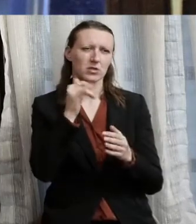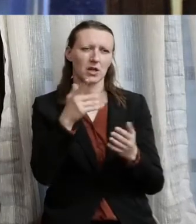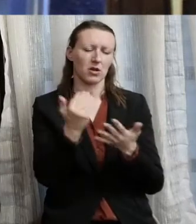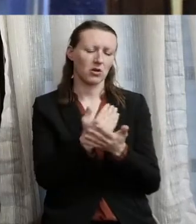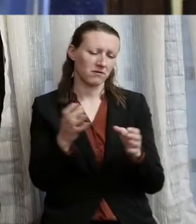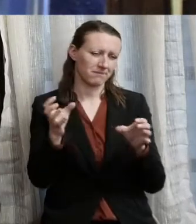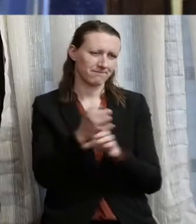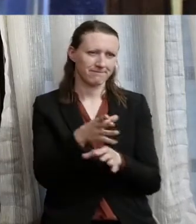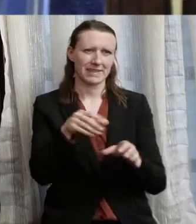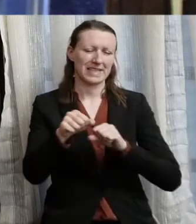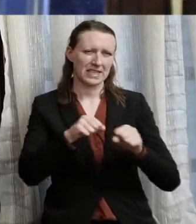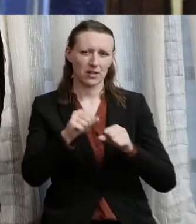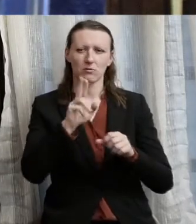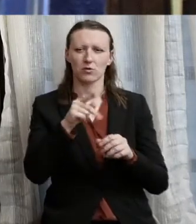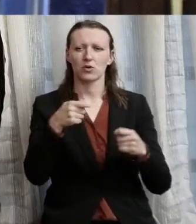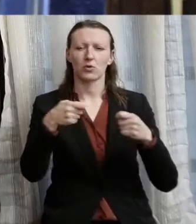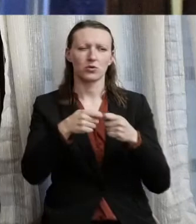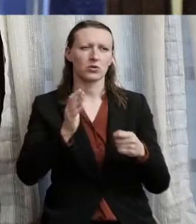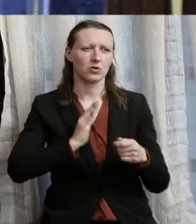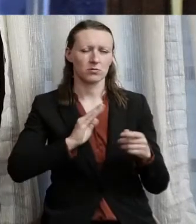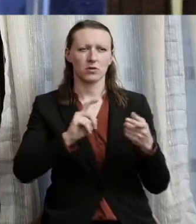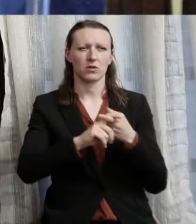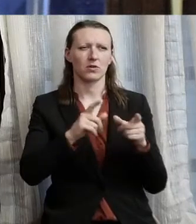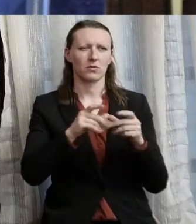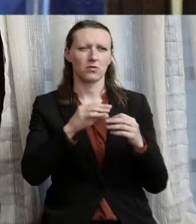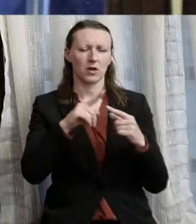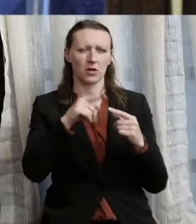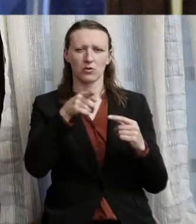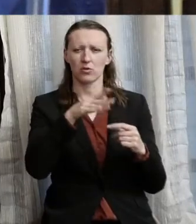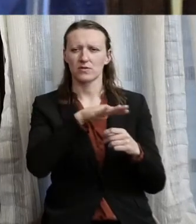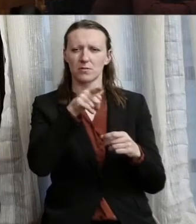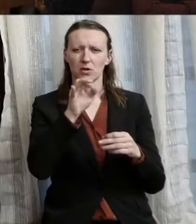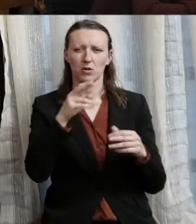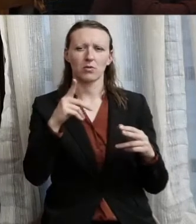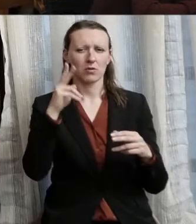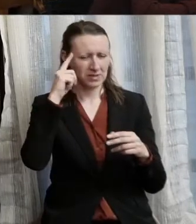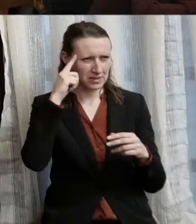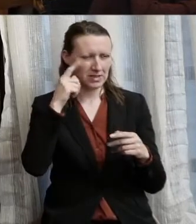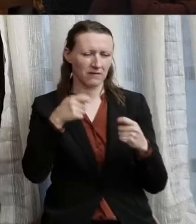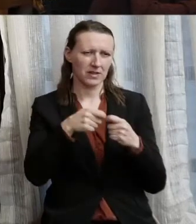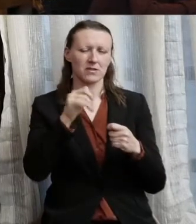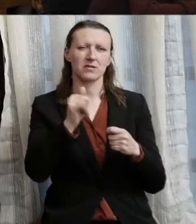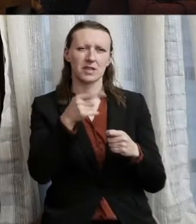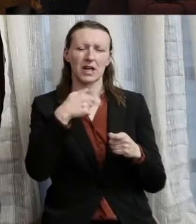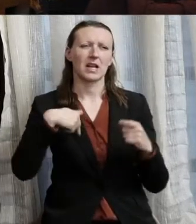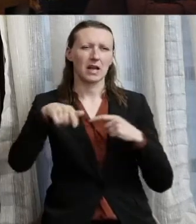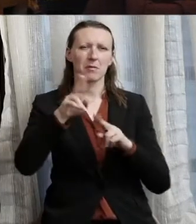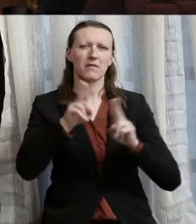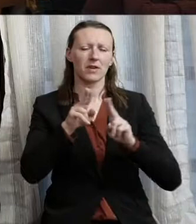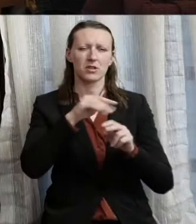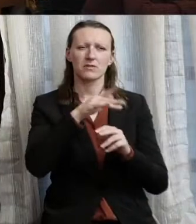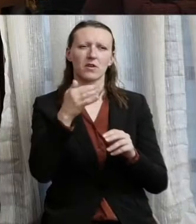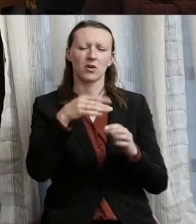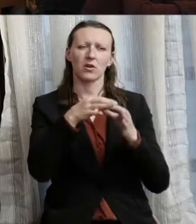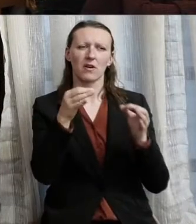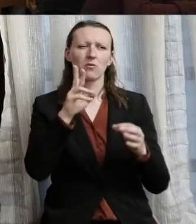tek novopečani izabrani direktor, može se uključiti gospodin Fuart koji je sa svime time dobro upoznat. Da li se nama vijećnicima i